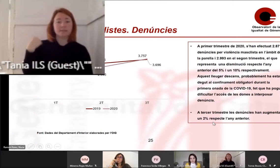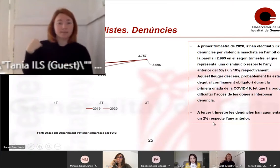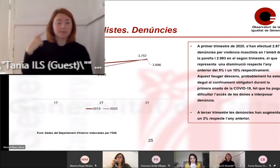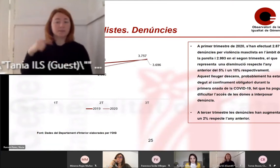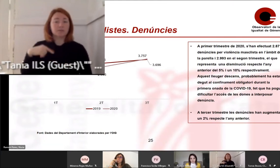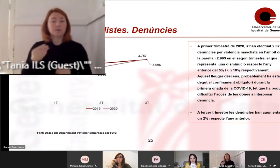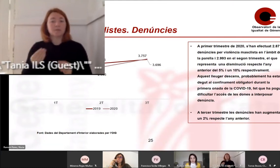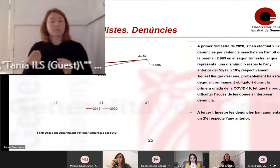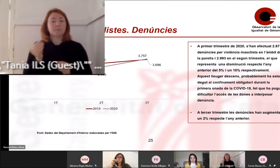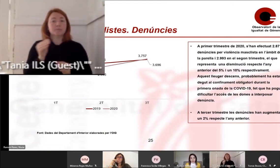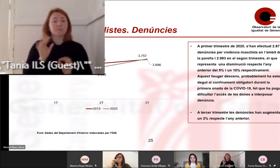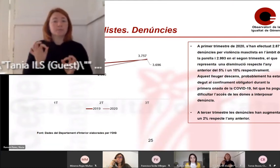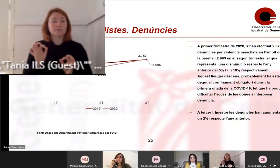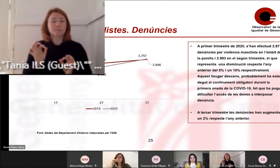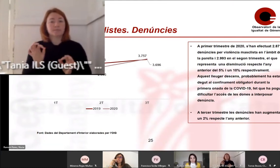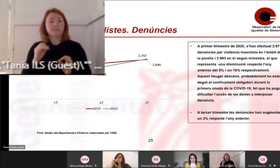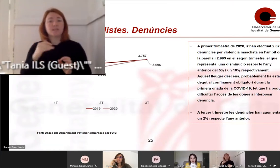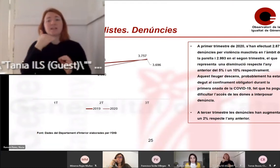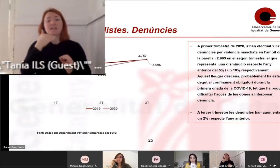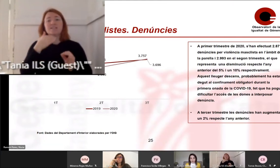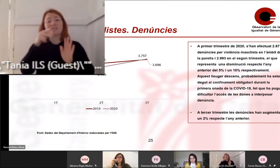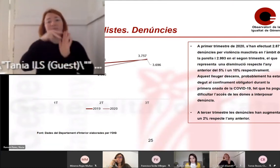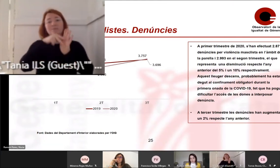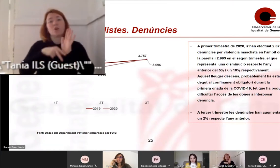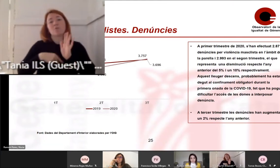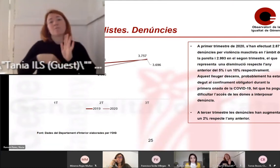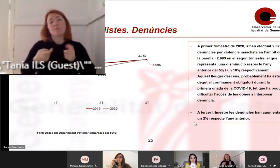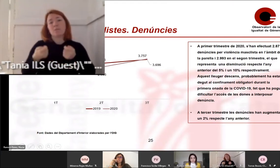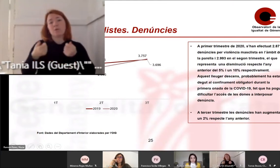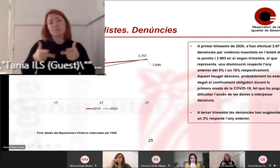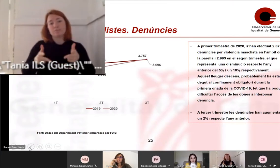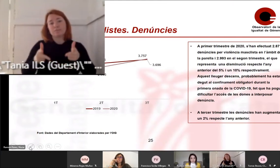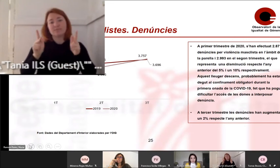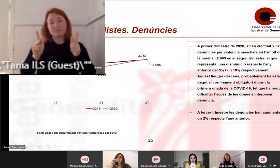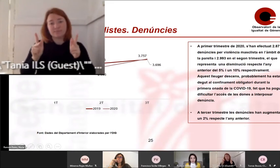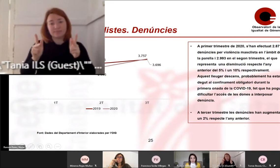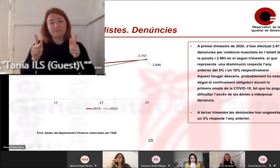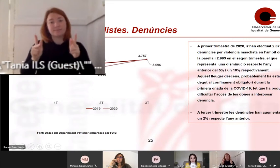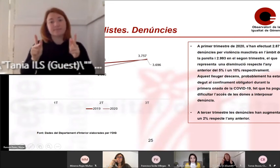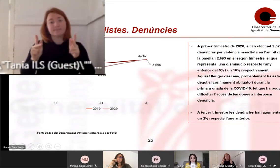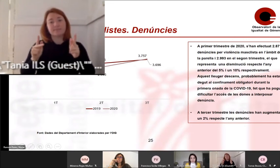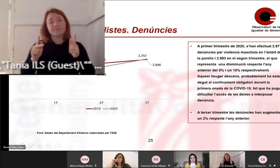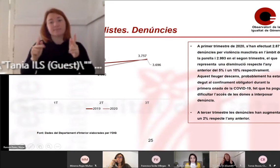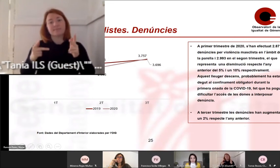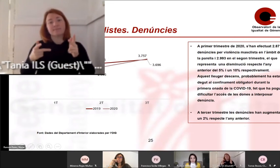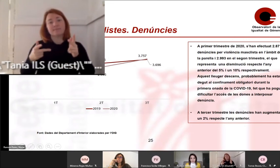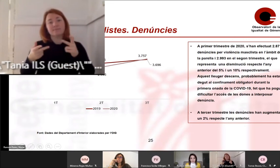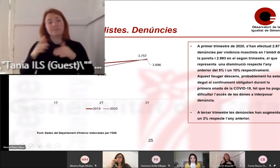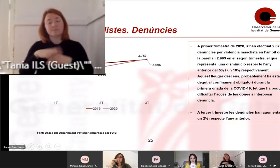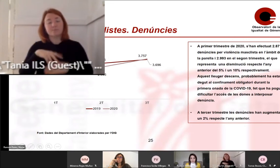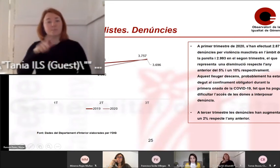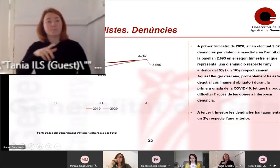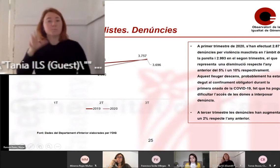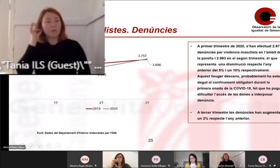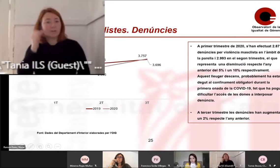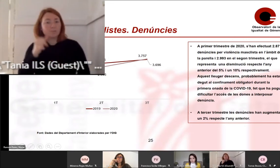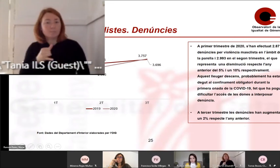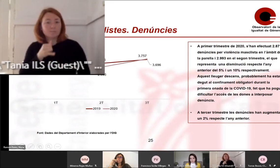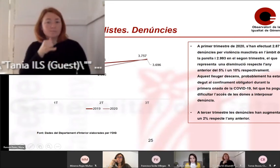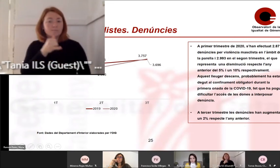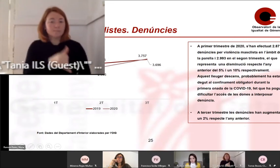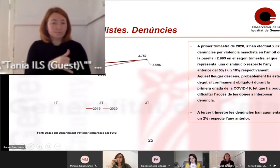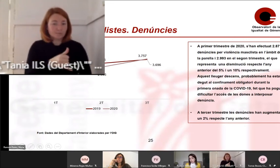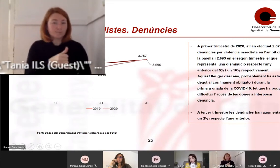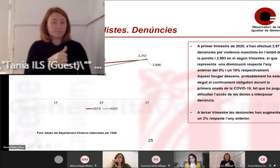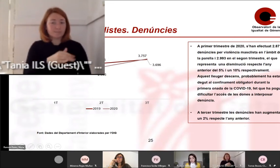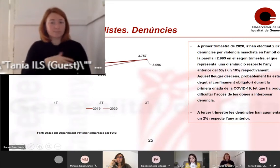la flexibilitat, diguem, de les mesures de confinament va permetre doncs aquest increment,